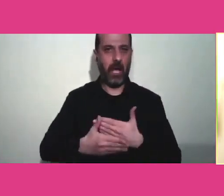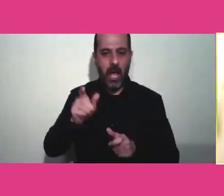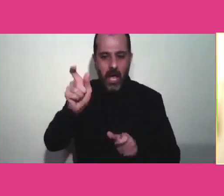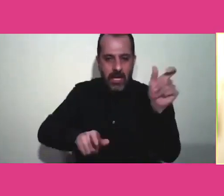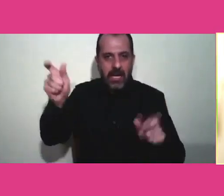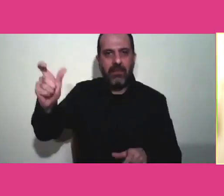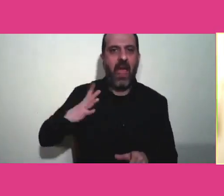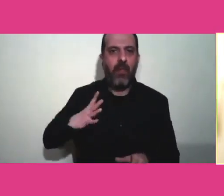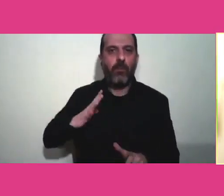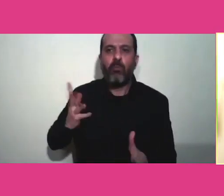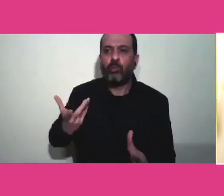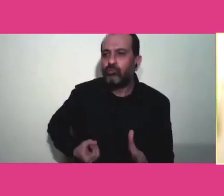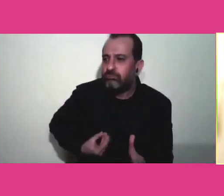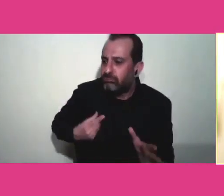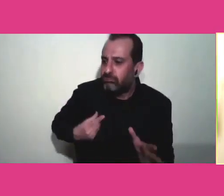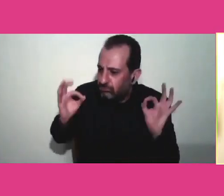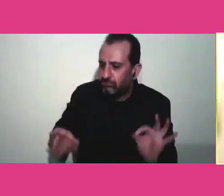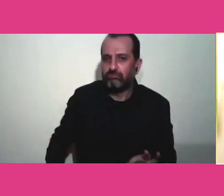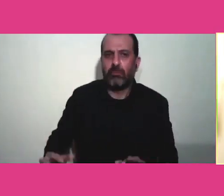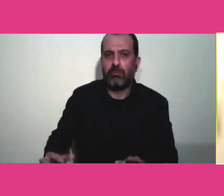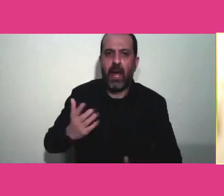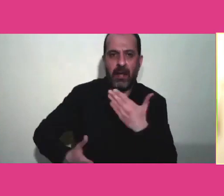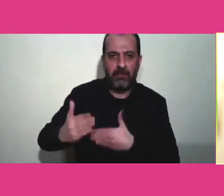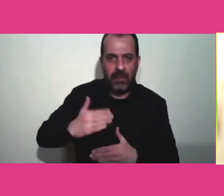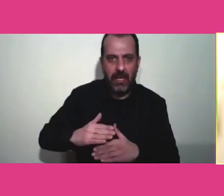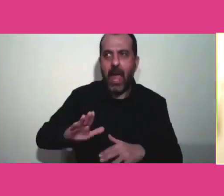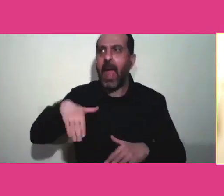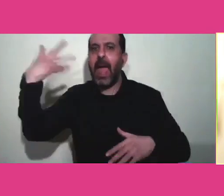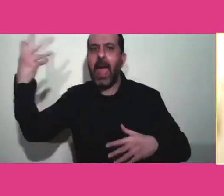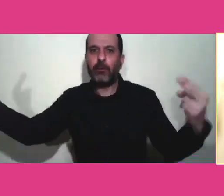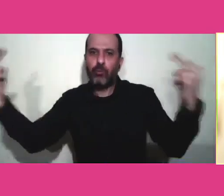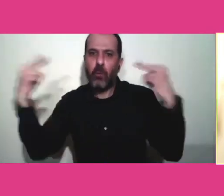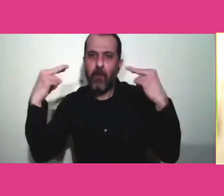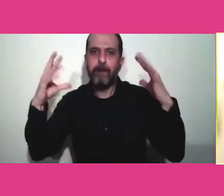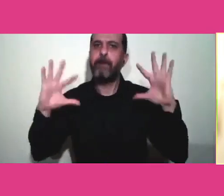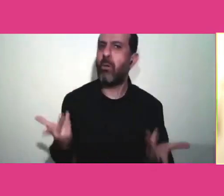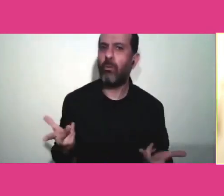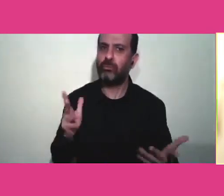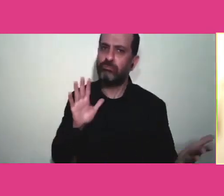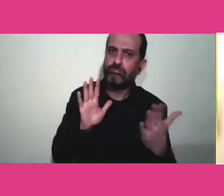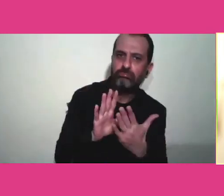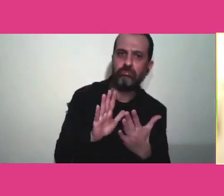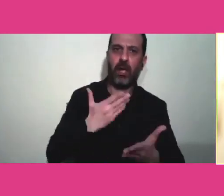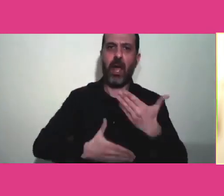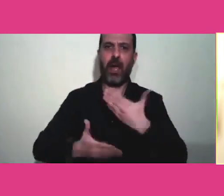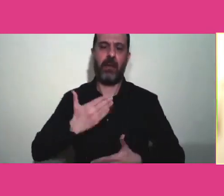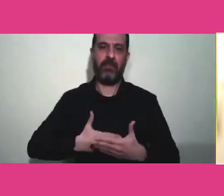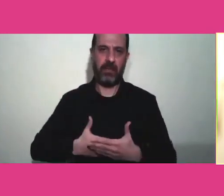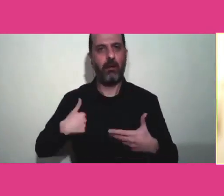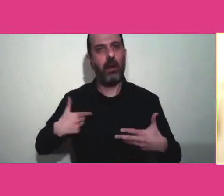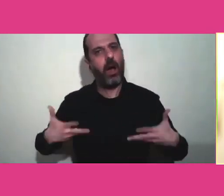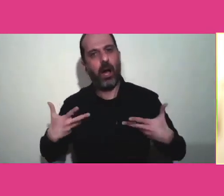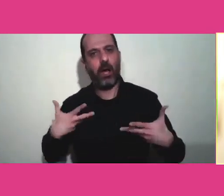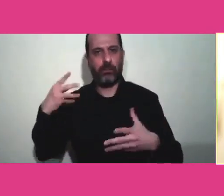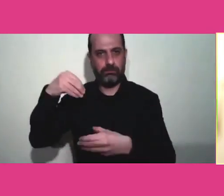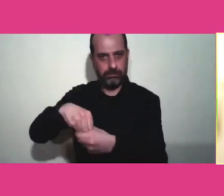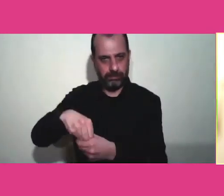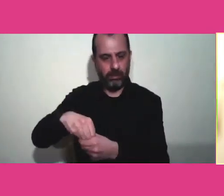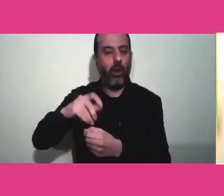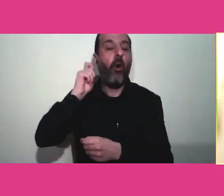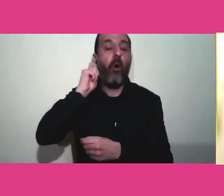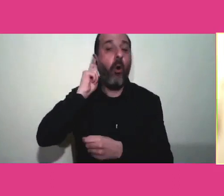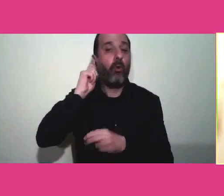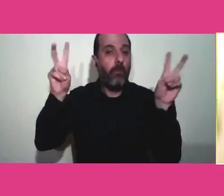αντιμετωπίζουν την αναπηρία και πώς την αντιμετωπίζουν και γύρω τους. Που χαίρομαι πολύ που συμμετείχα σε αυτό. Λέγεται «Μέχρι τη θάλασσα»,